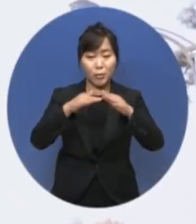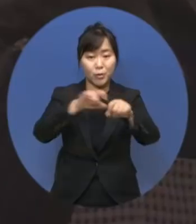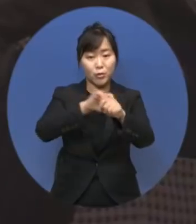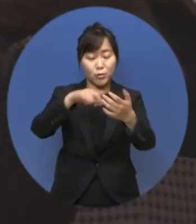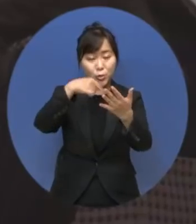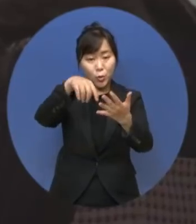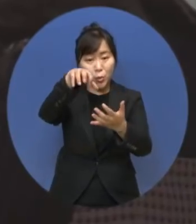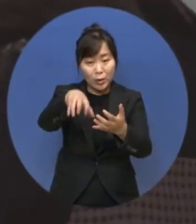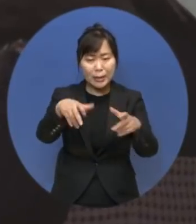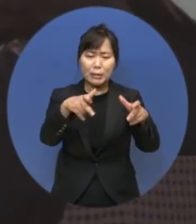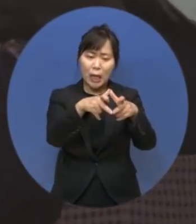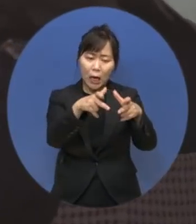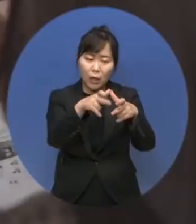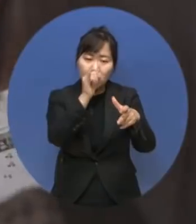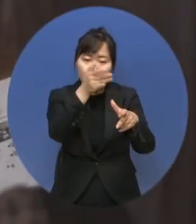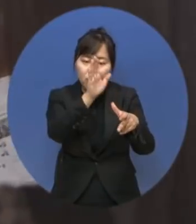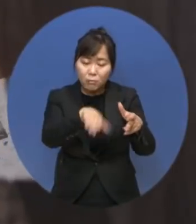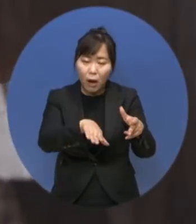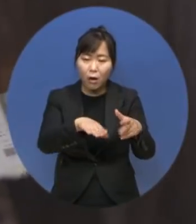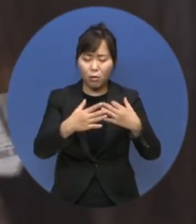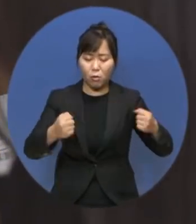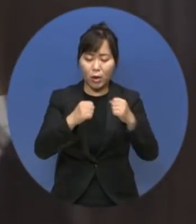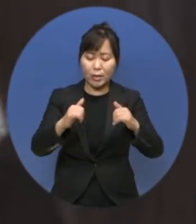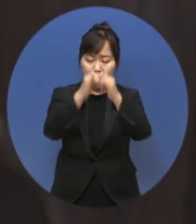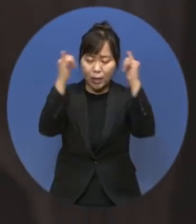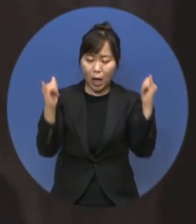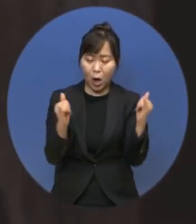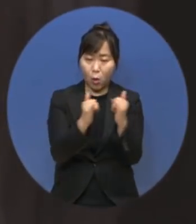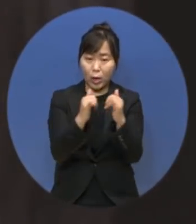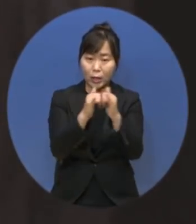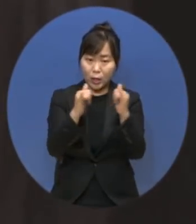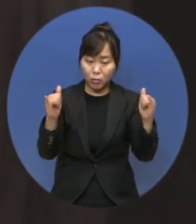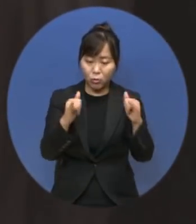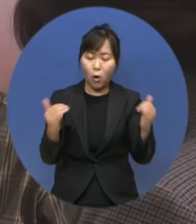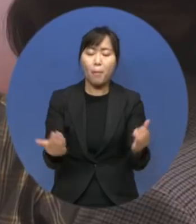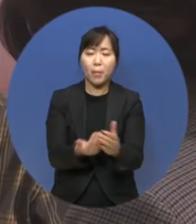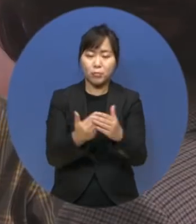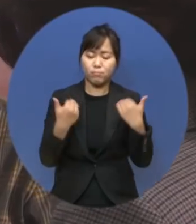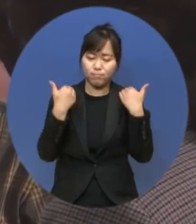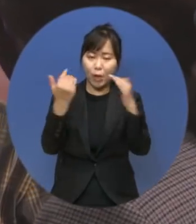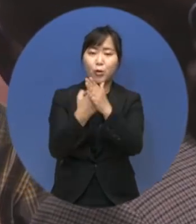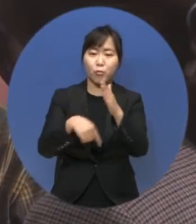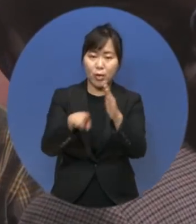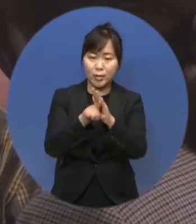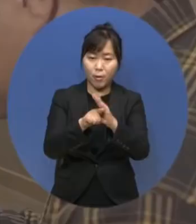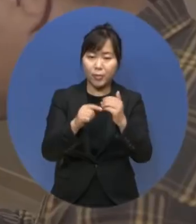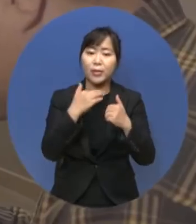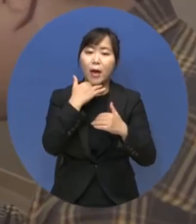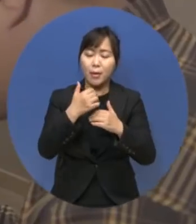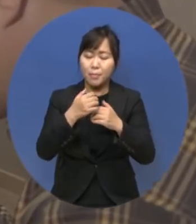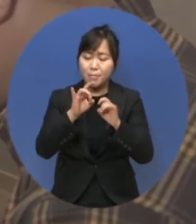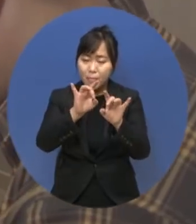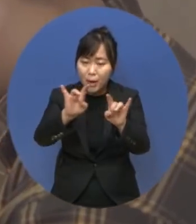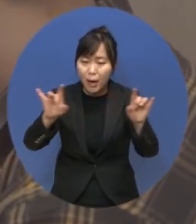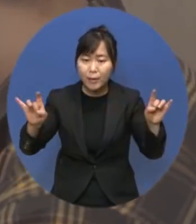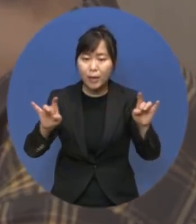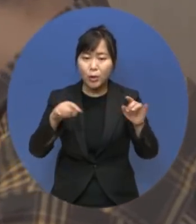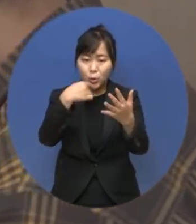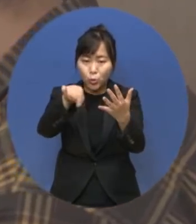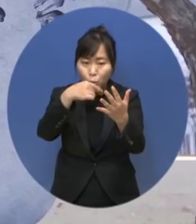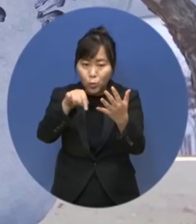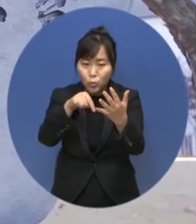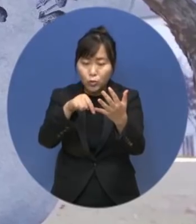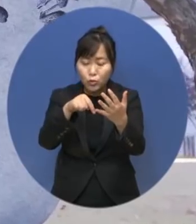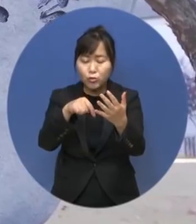국립특수교육원은 장애를 가졌더라도 건강한 사회 구성원으로 성장할 수 있도록 생애 단계별 교육 지원을 제공하기 위해